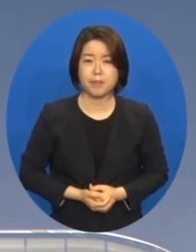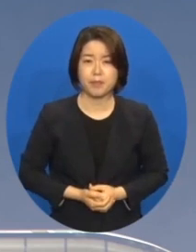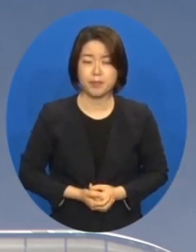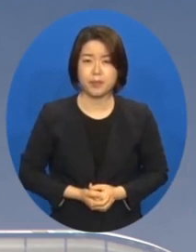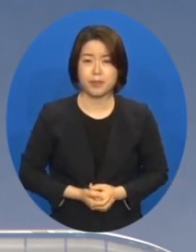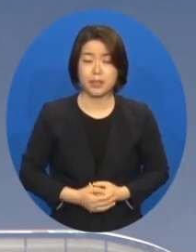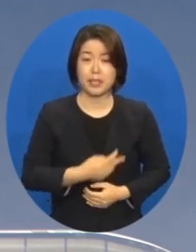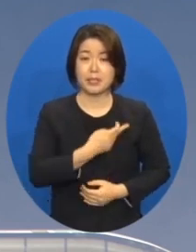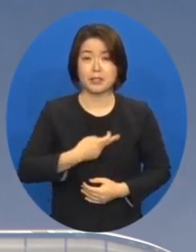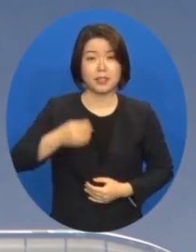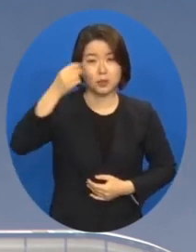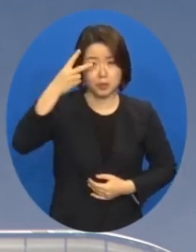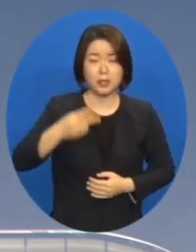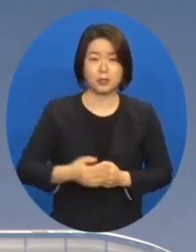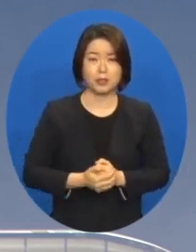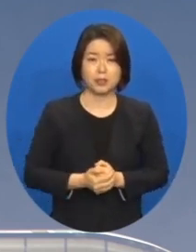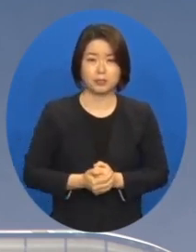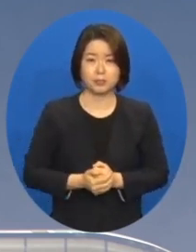사도 바울은